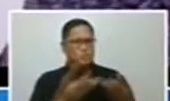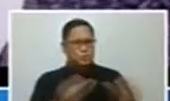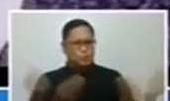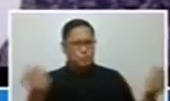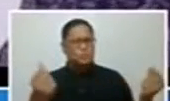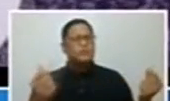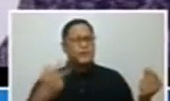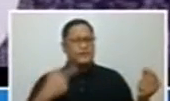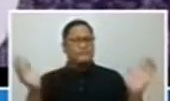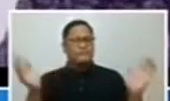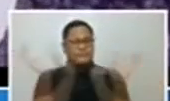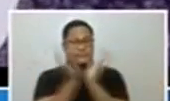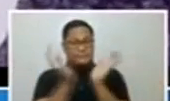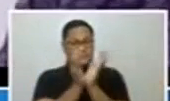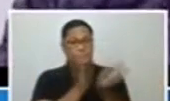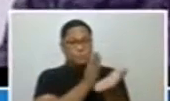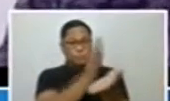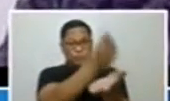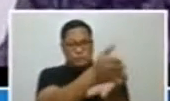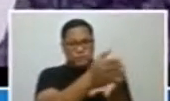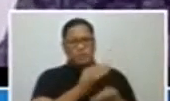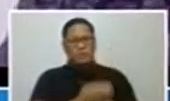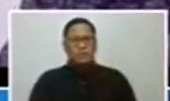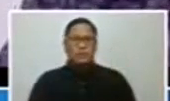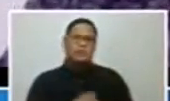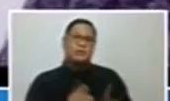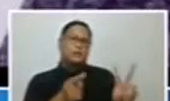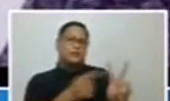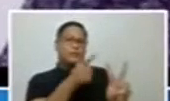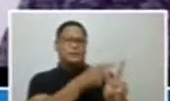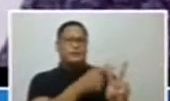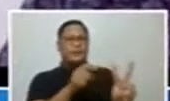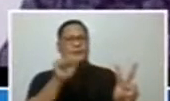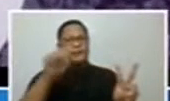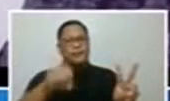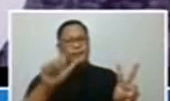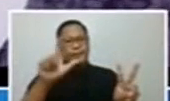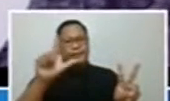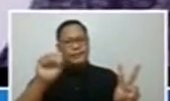Martin, ano man yan, with the parents' consent. So hindi nila